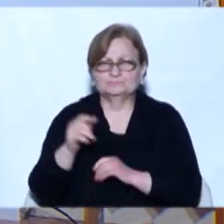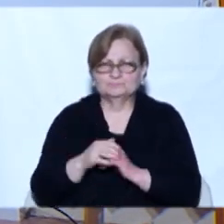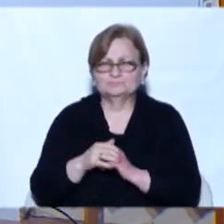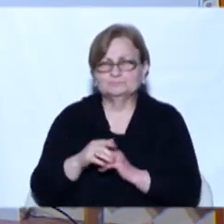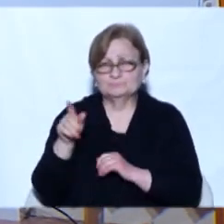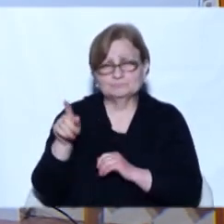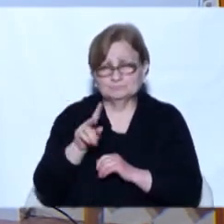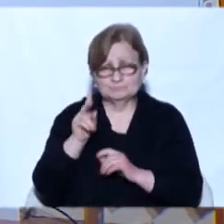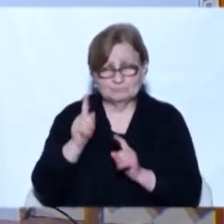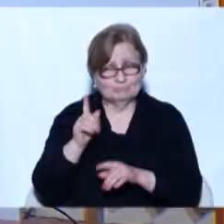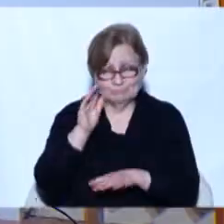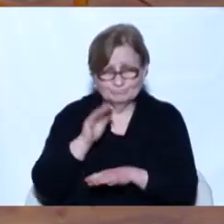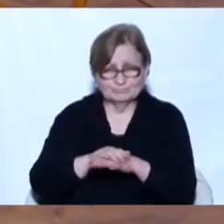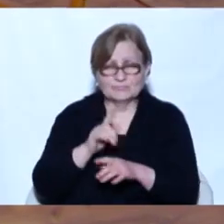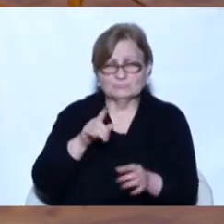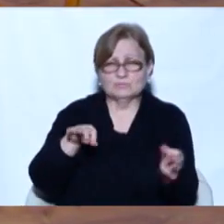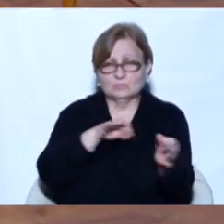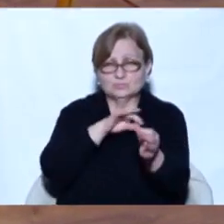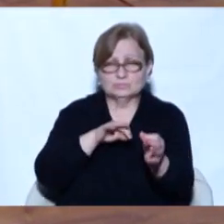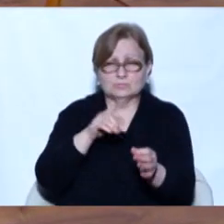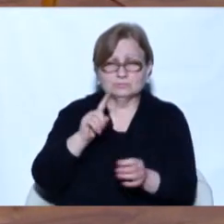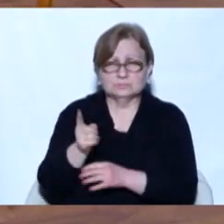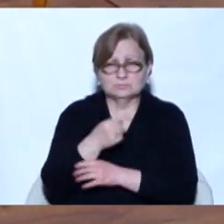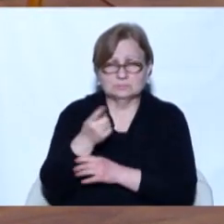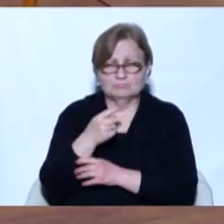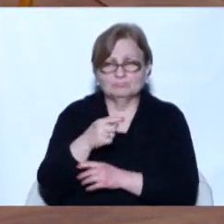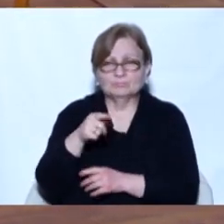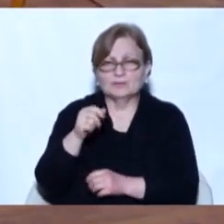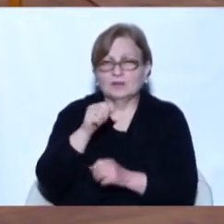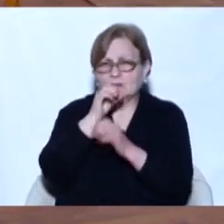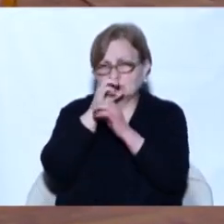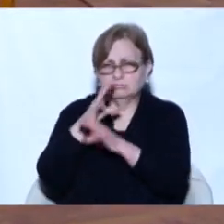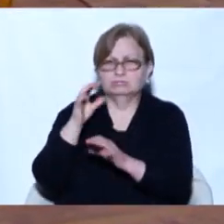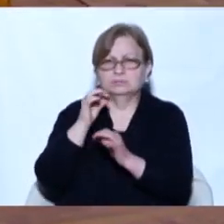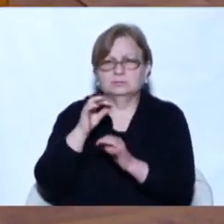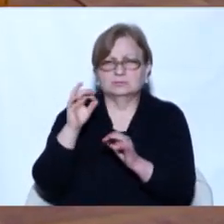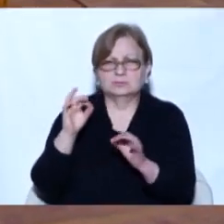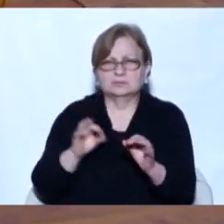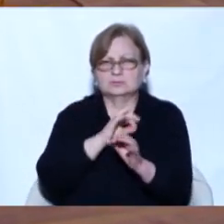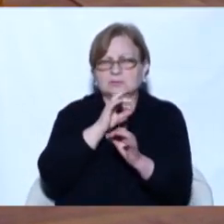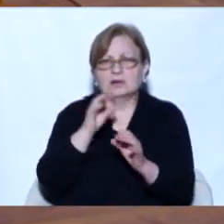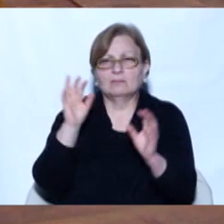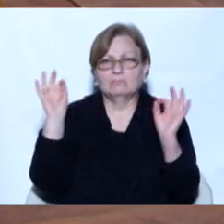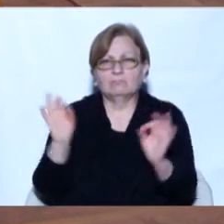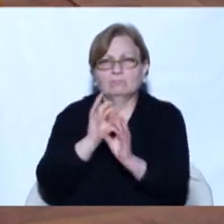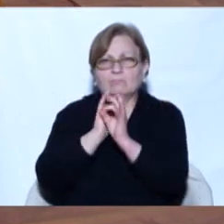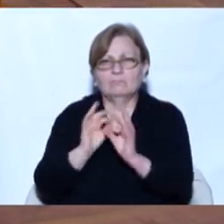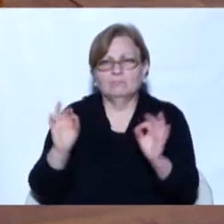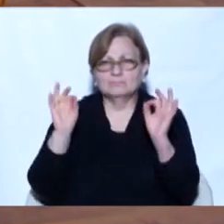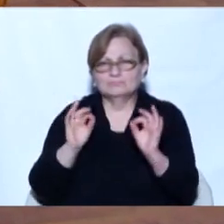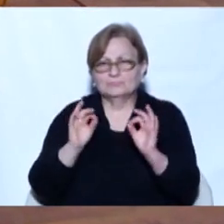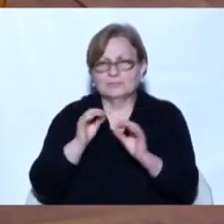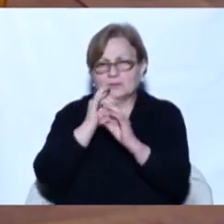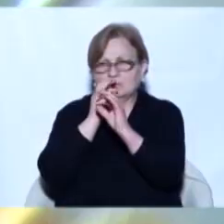დასტურად, რომ მართლა მოხეტიალე მუსიკოსი იყო, ოლილემ თავის გუდას ჩაჰფერა და სტვირზე ლამაზად აათამაშა